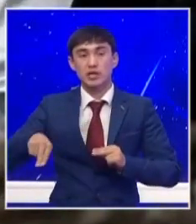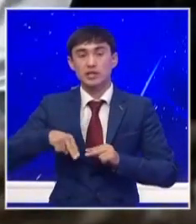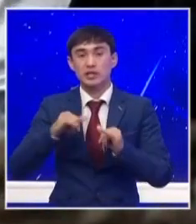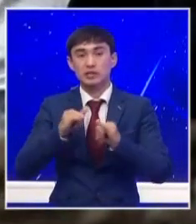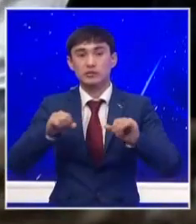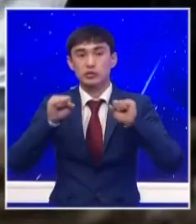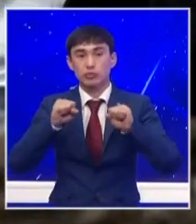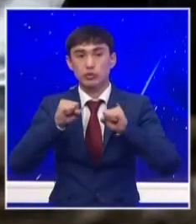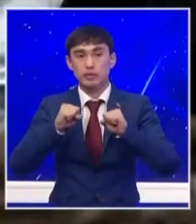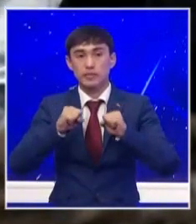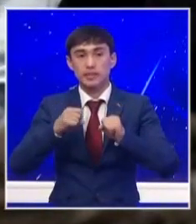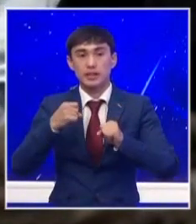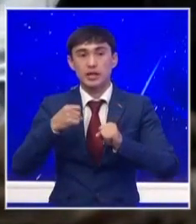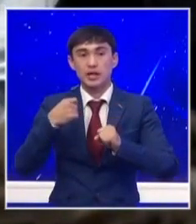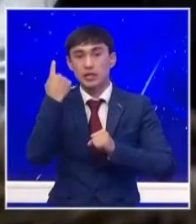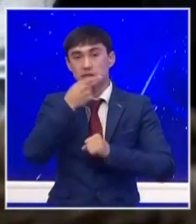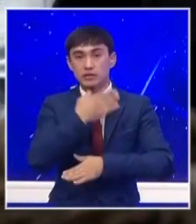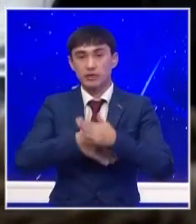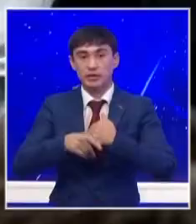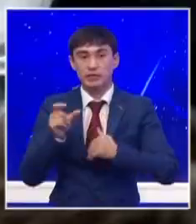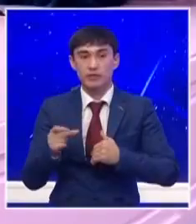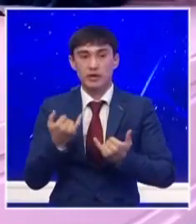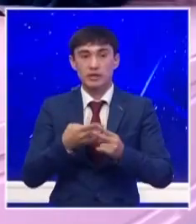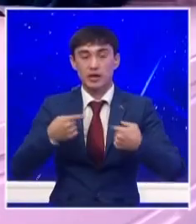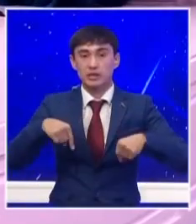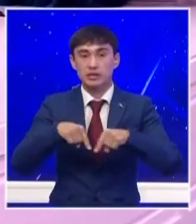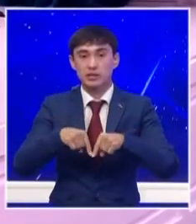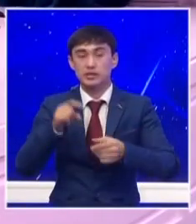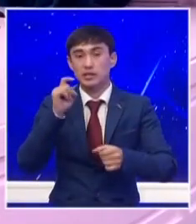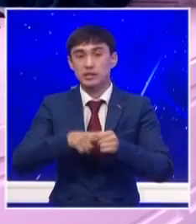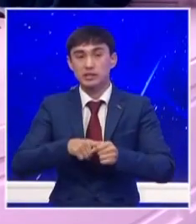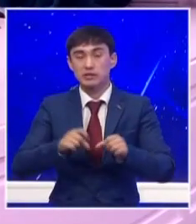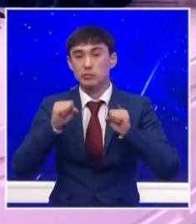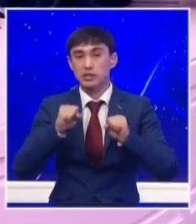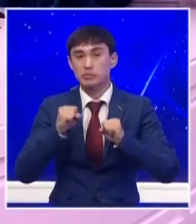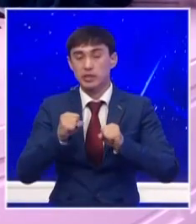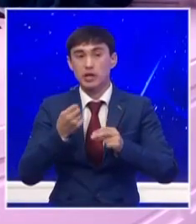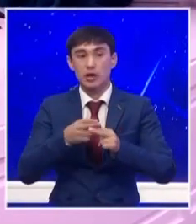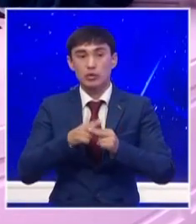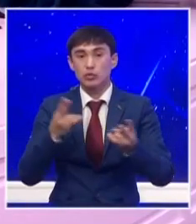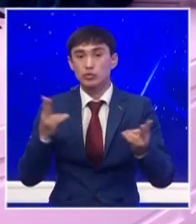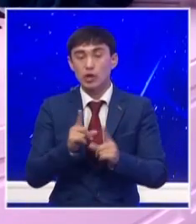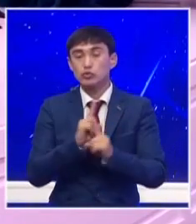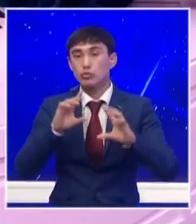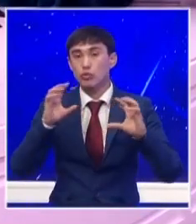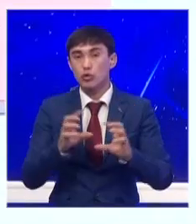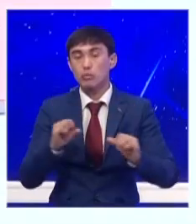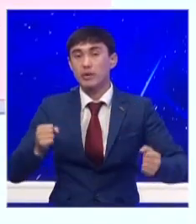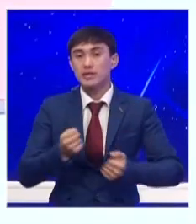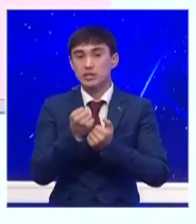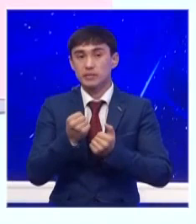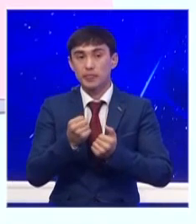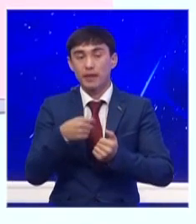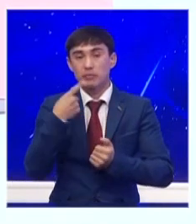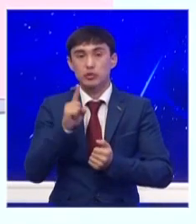развития спорта для лиц ограниченны возможностями в данной организации зарегистрированы спортсмены которые нуждаются в особом уходе и поддержке